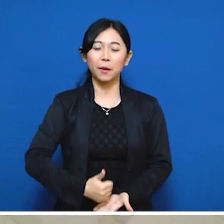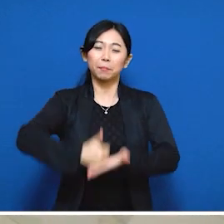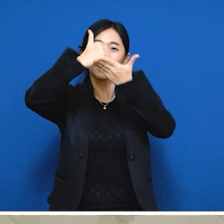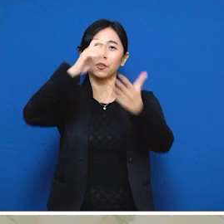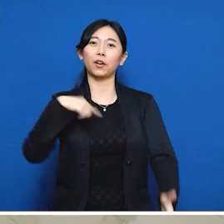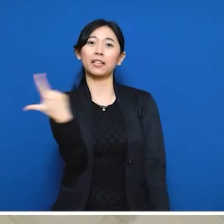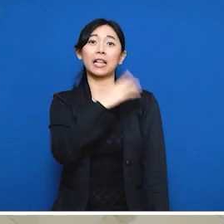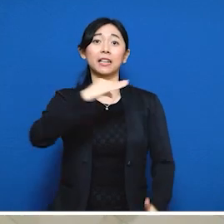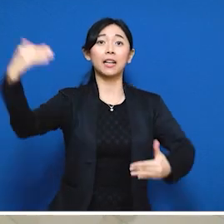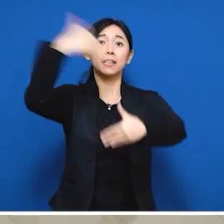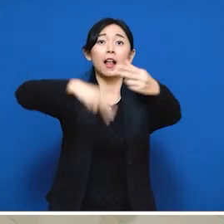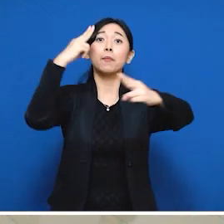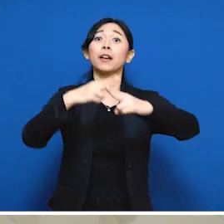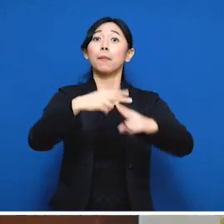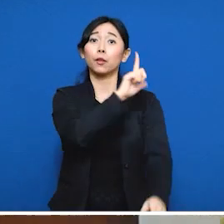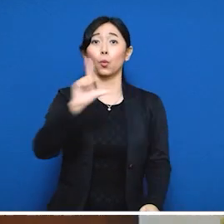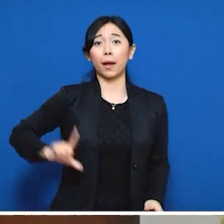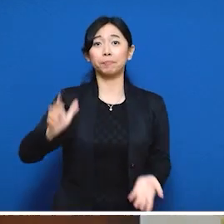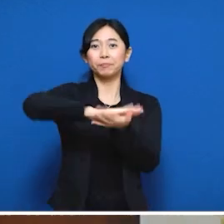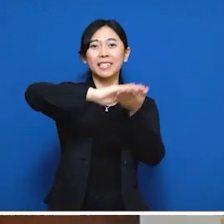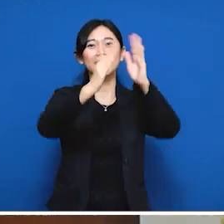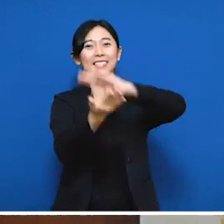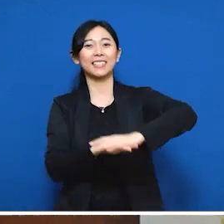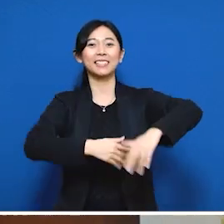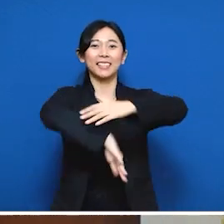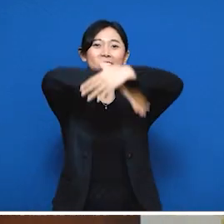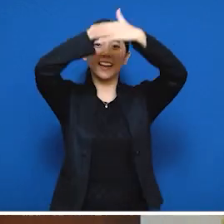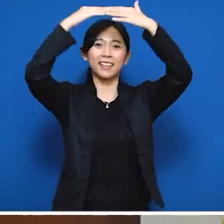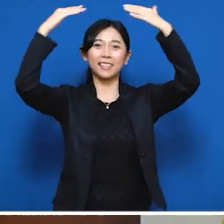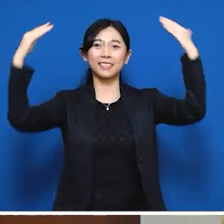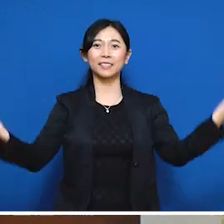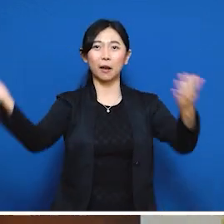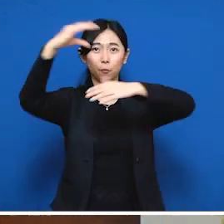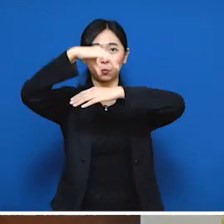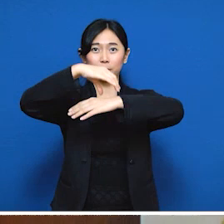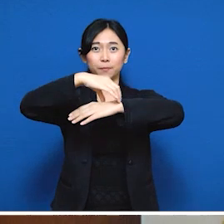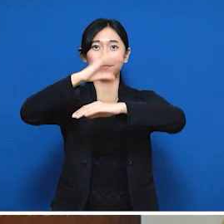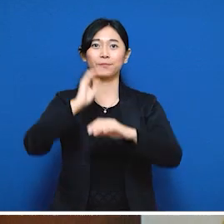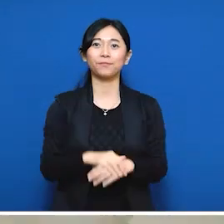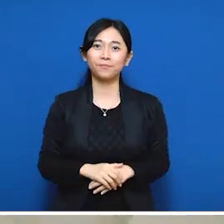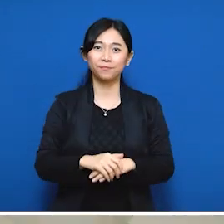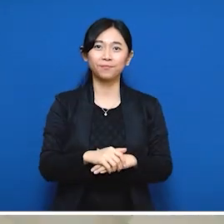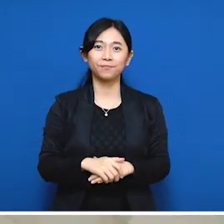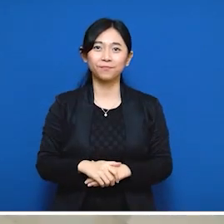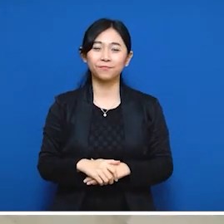Pertolongan kita adalah dalam nama Tuhan yang menciptakan langit dan bumi.